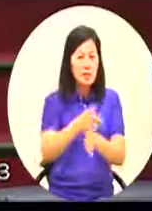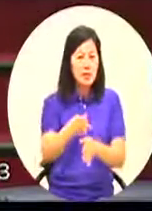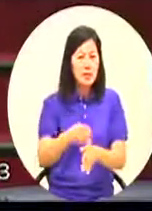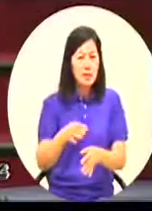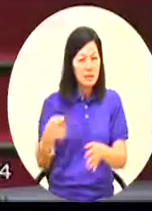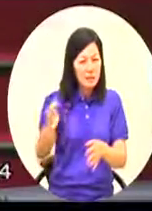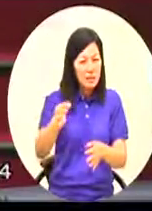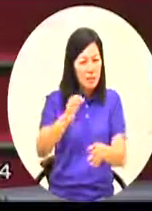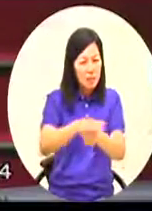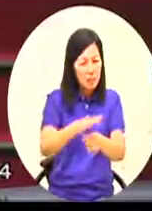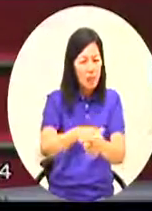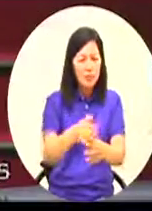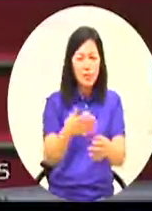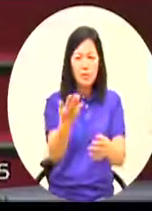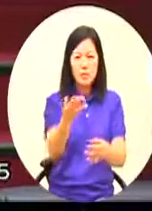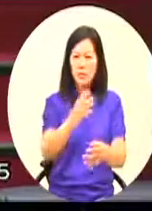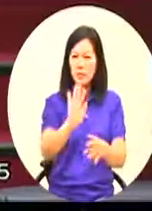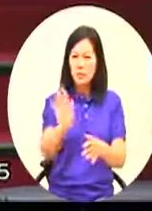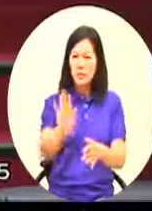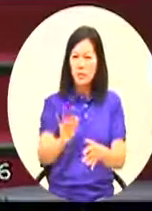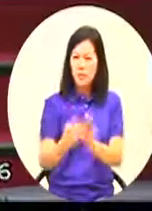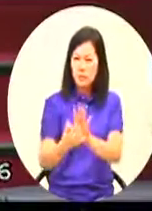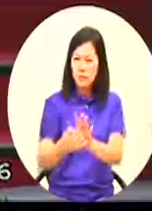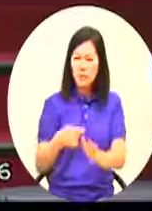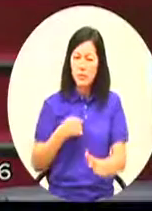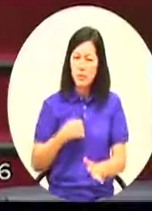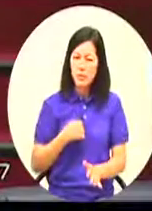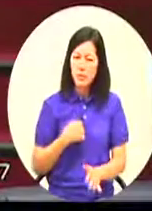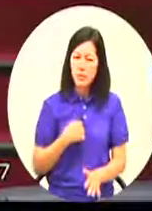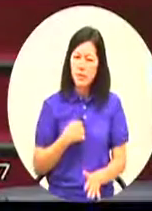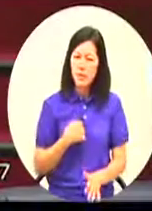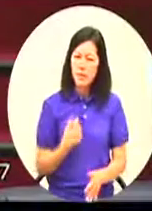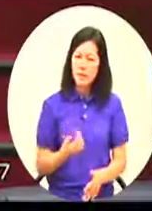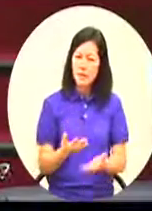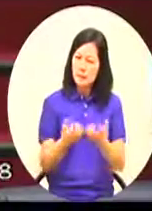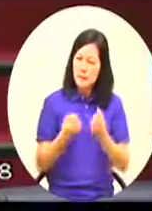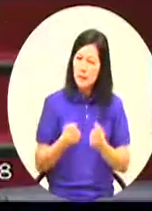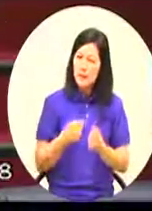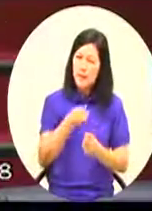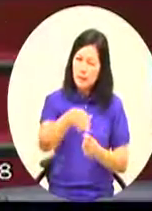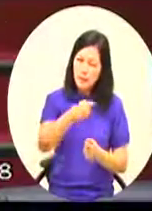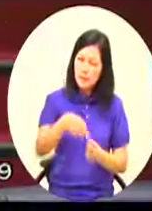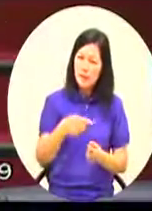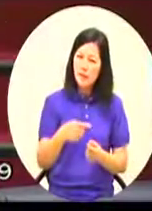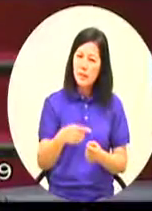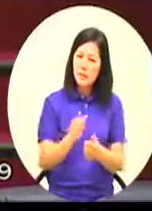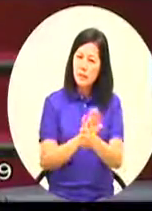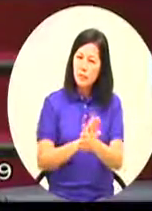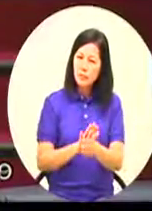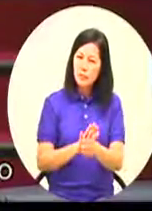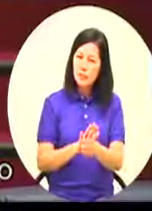编，你说我们怎么接受这样的一个这样的待遇？